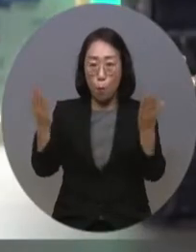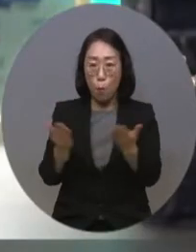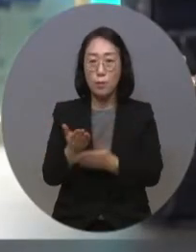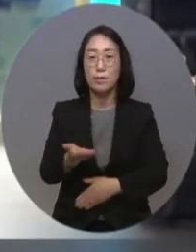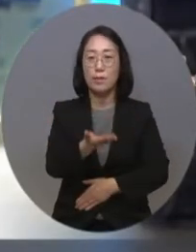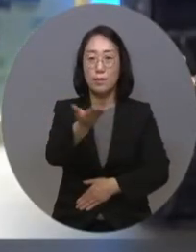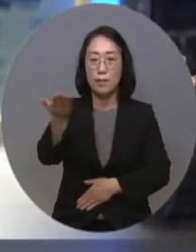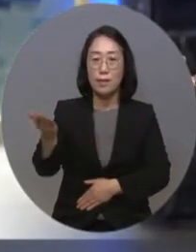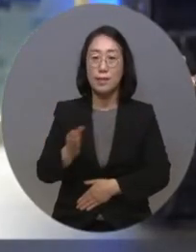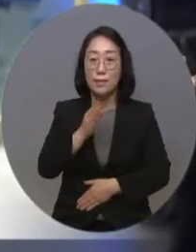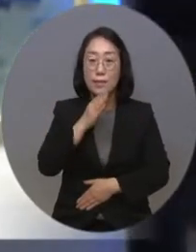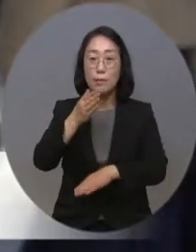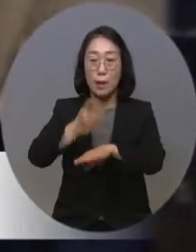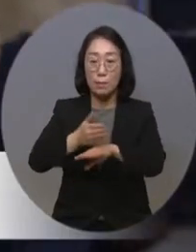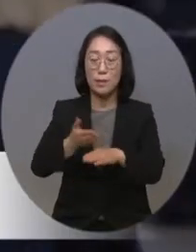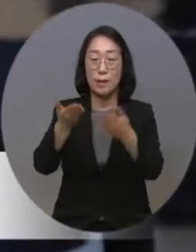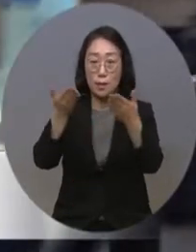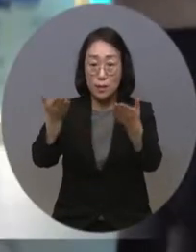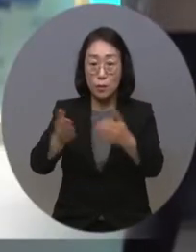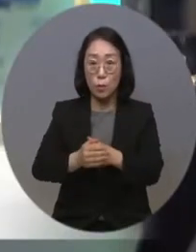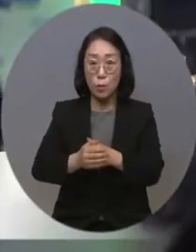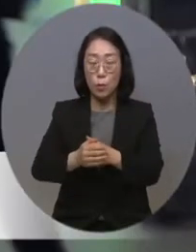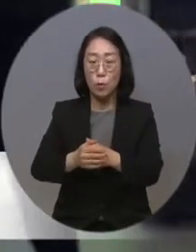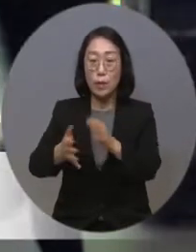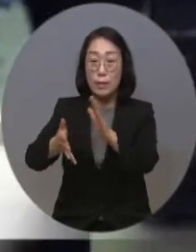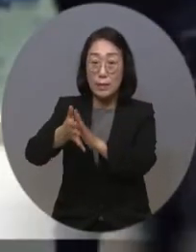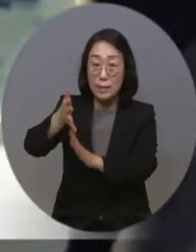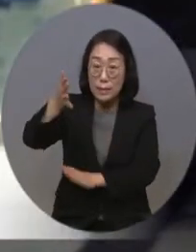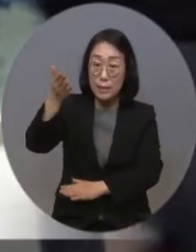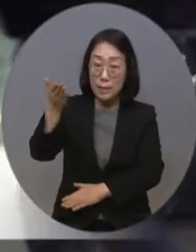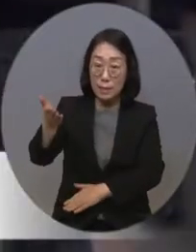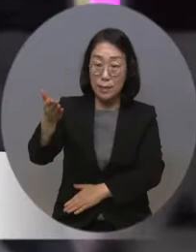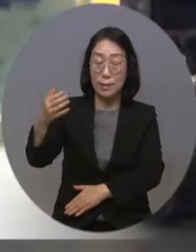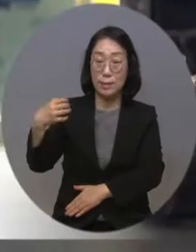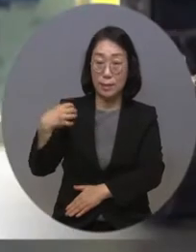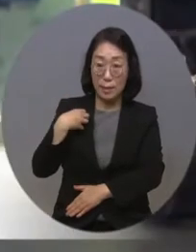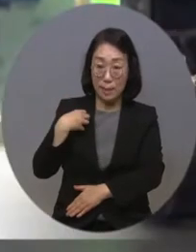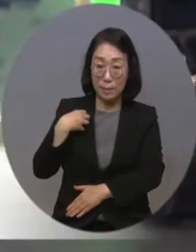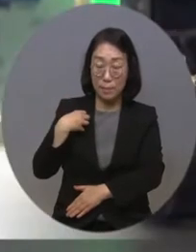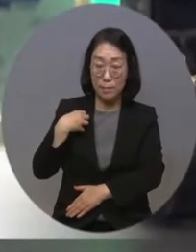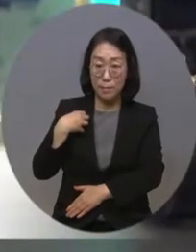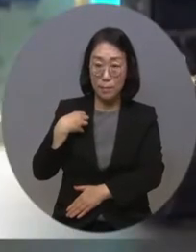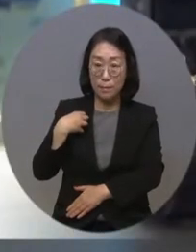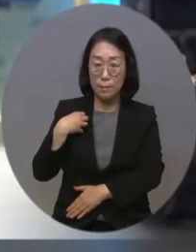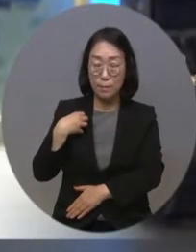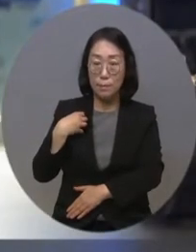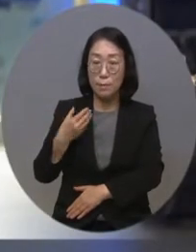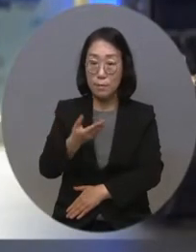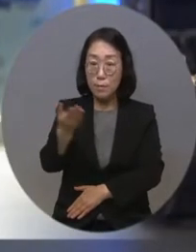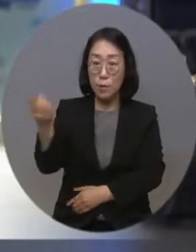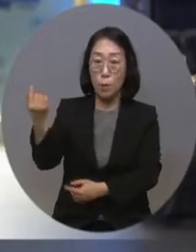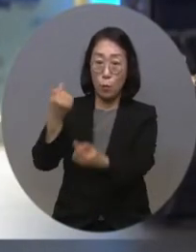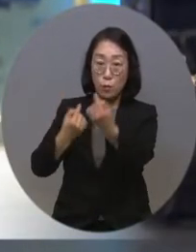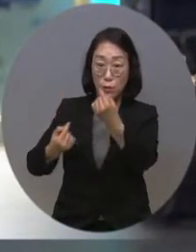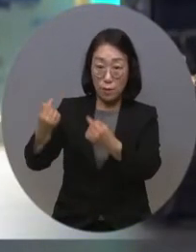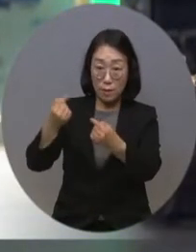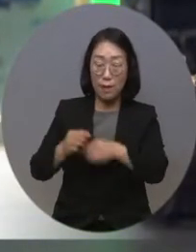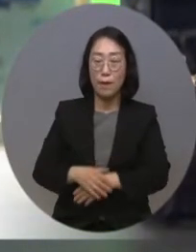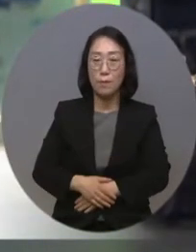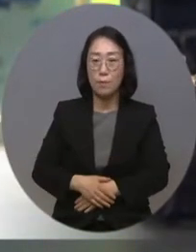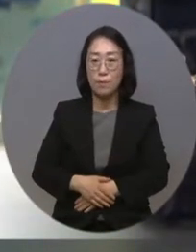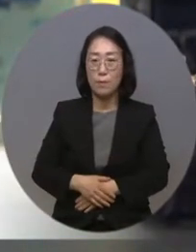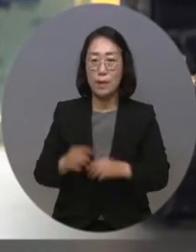분들께 진심으로 감사드리고 의정부 시를 책임질 분, 이렇게 많이 나오셨는데 오늘